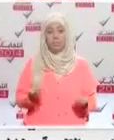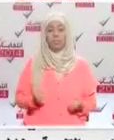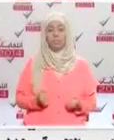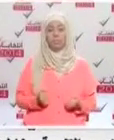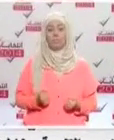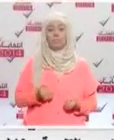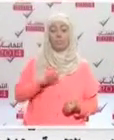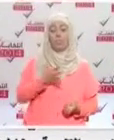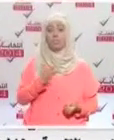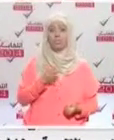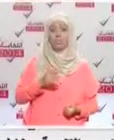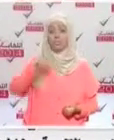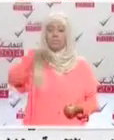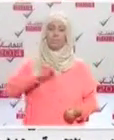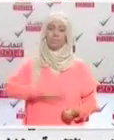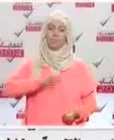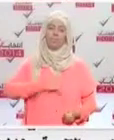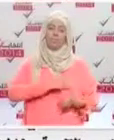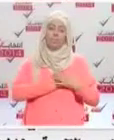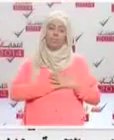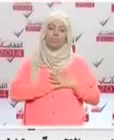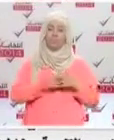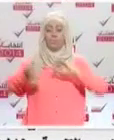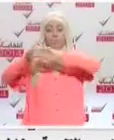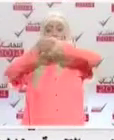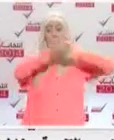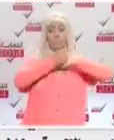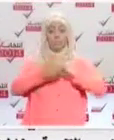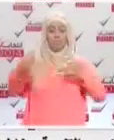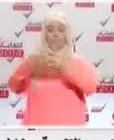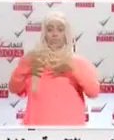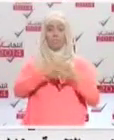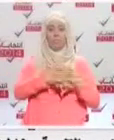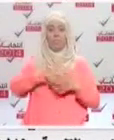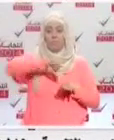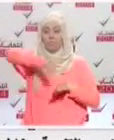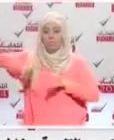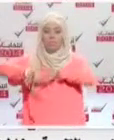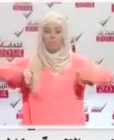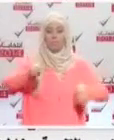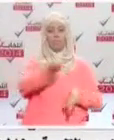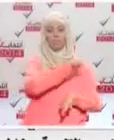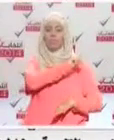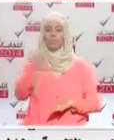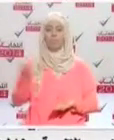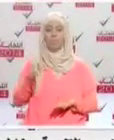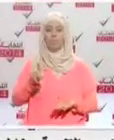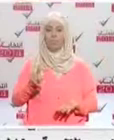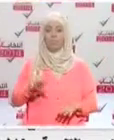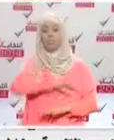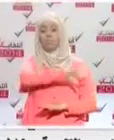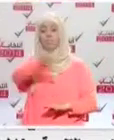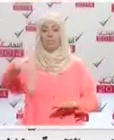لي لازمنا نصبر ونحبوا بعضنا، مش نفرقوا في الشعب التونسي إلى علماني وإسلامي. دونك أنا